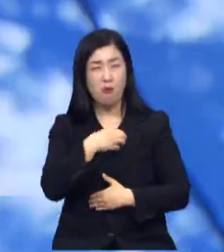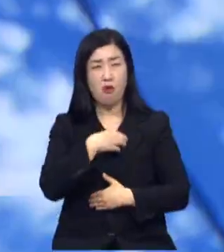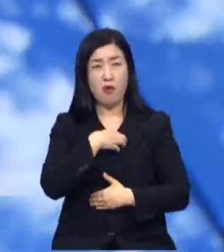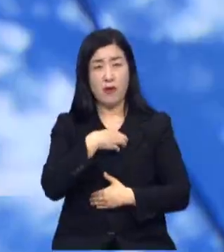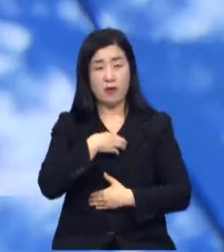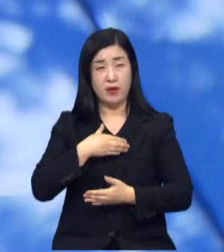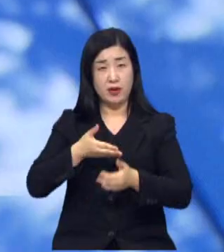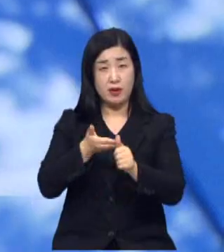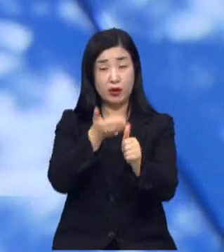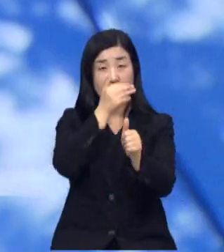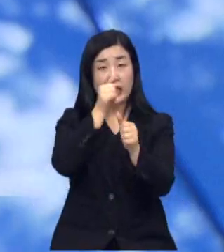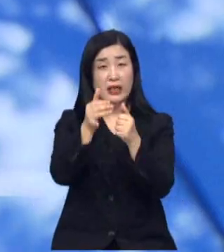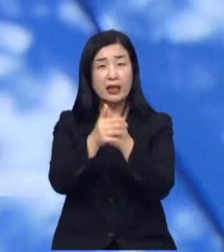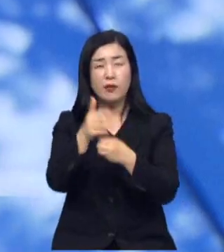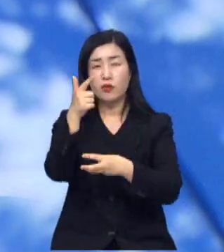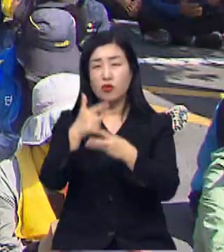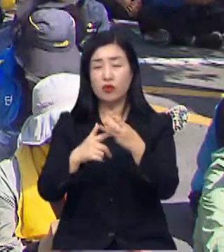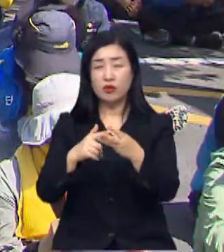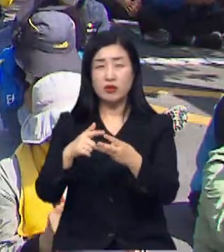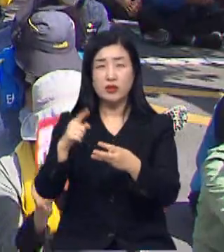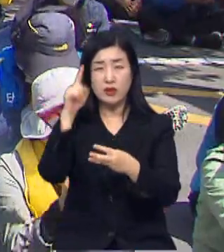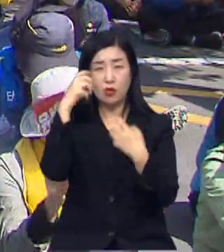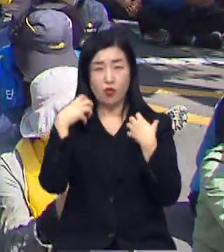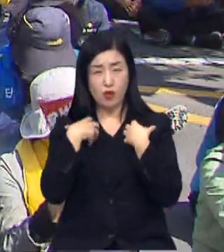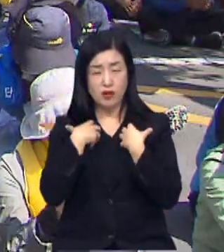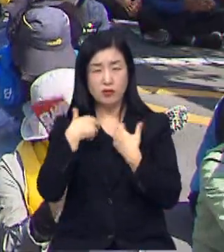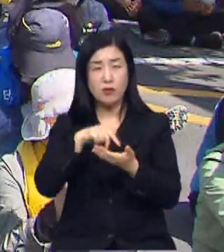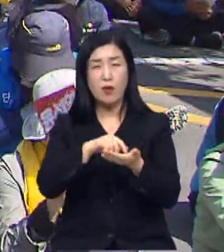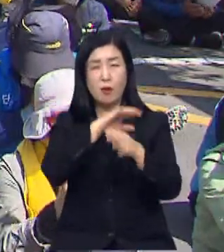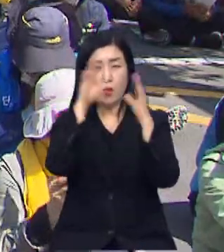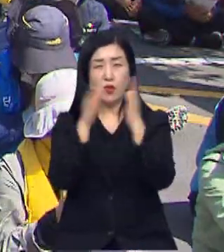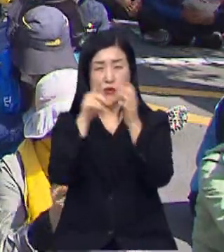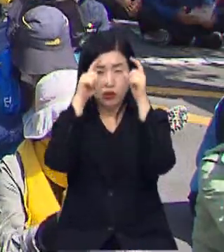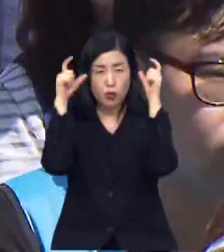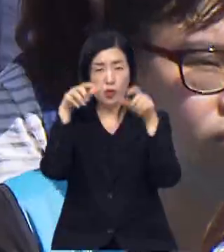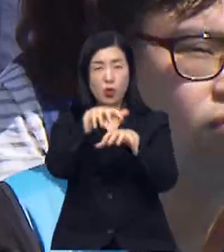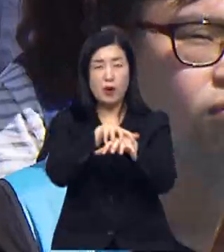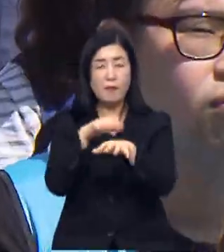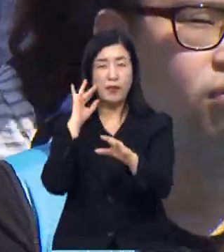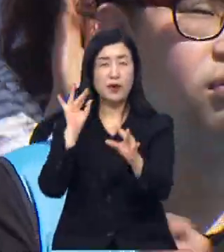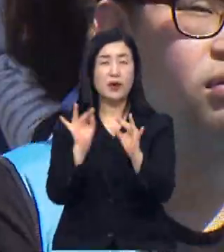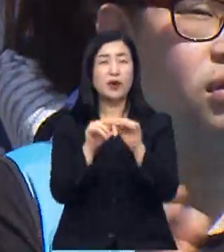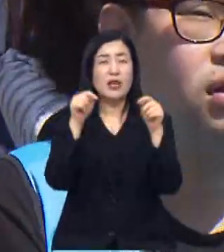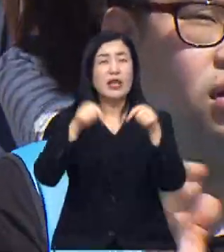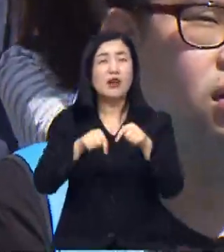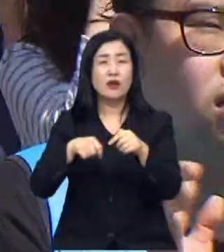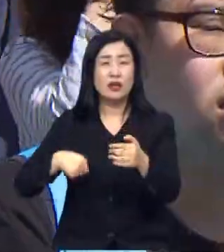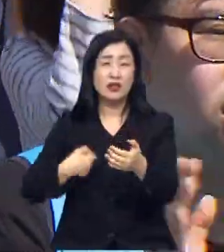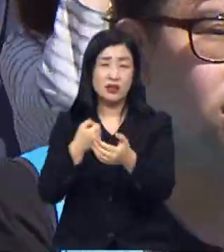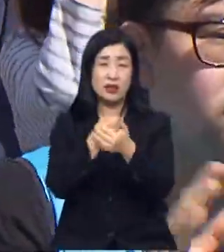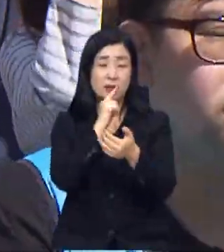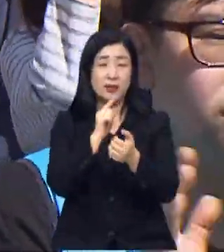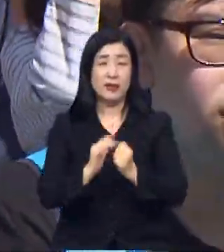있다며 윤석열 정권 심판을 위한 7월 총파업 총력 투쟁을 결의해 나가자고 밝혔습니다.